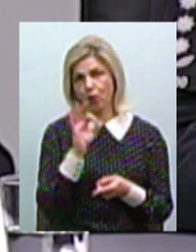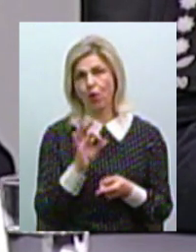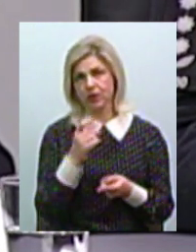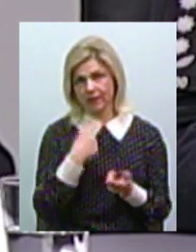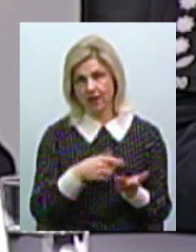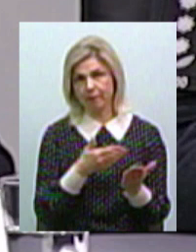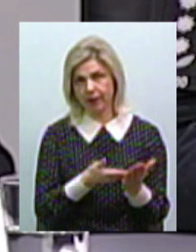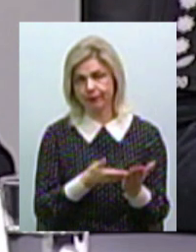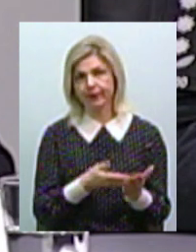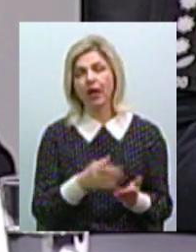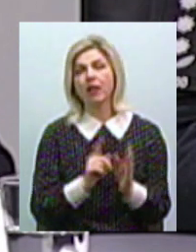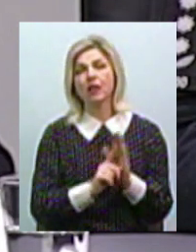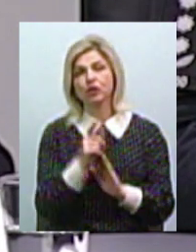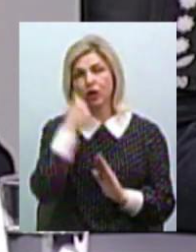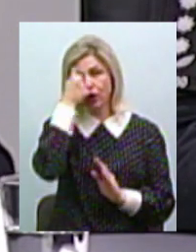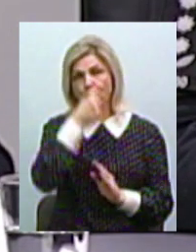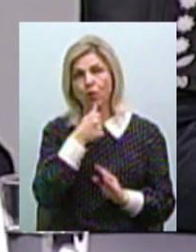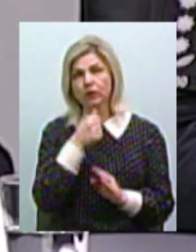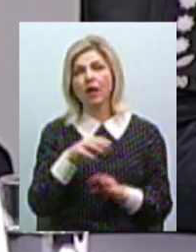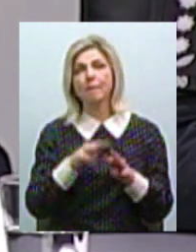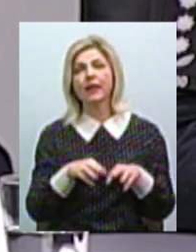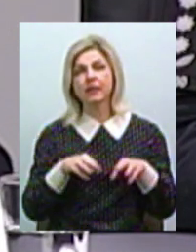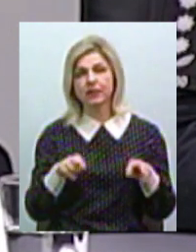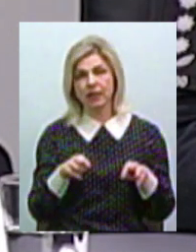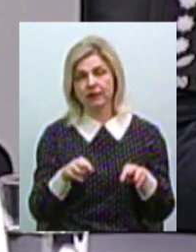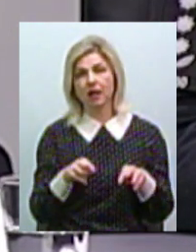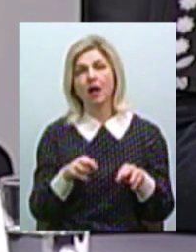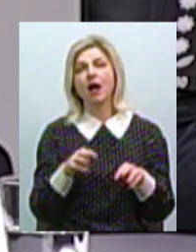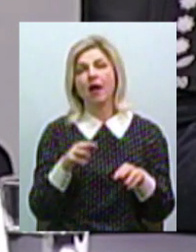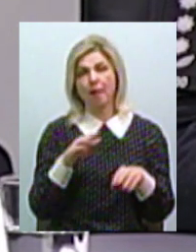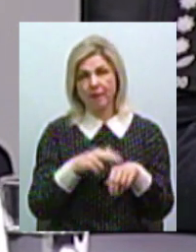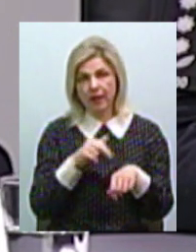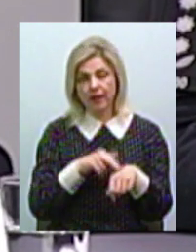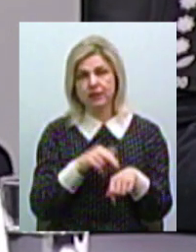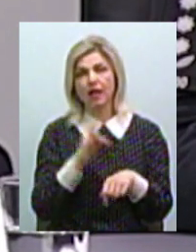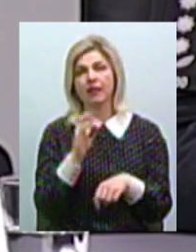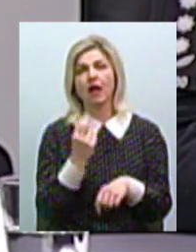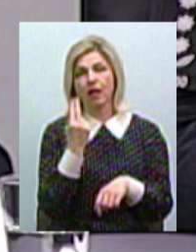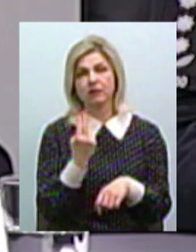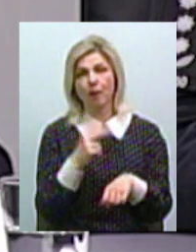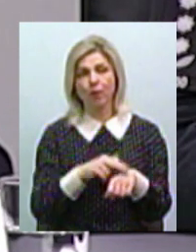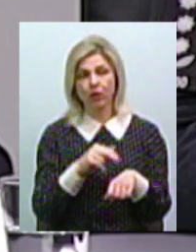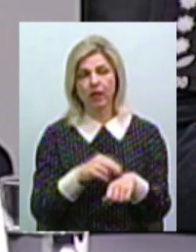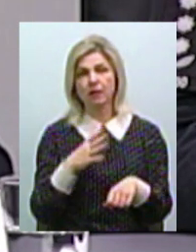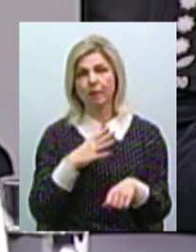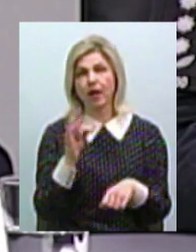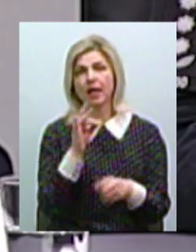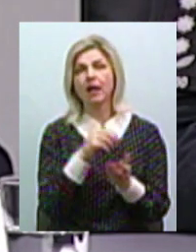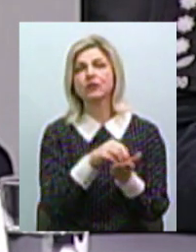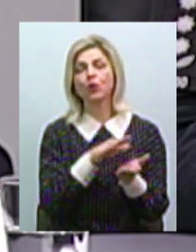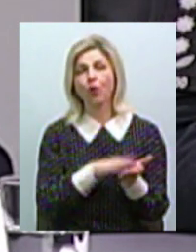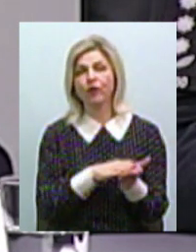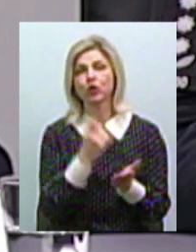року Міністерством внутрішніх справ та його структурними підрозділами, зокрема Національною поліцією, було